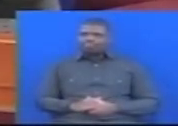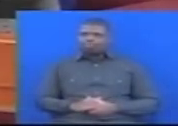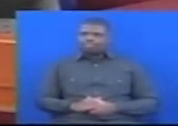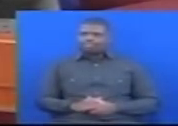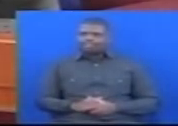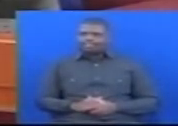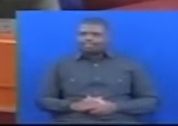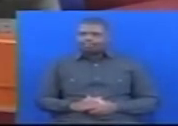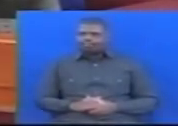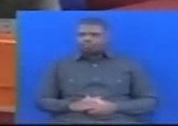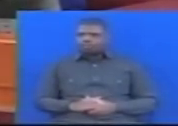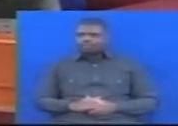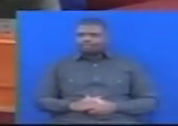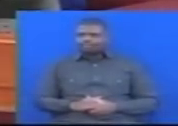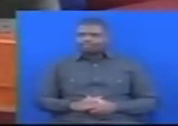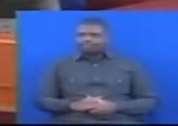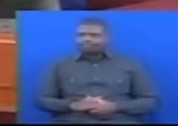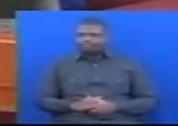Mheshimiwa